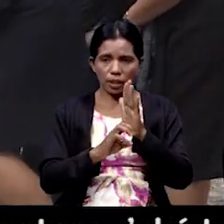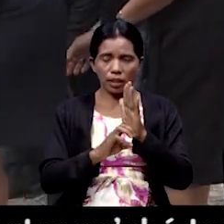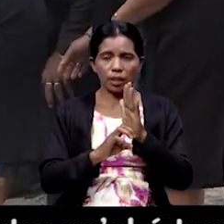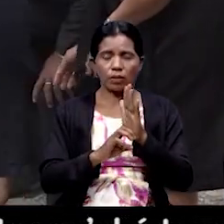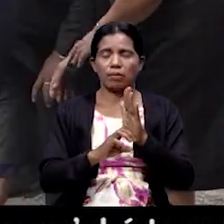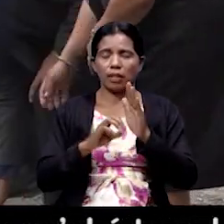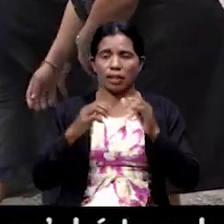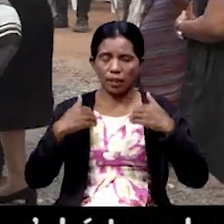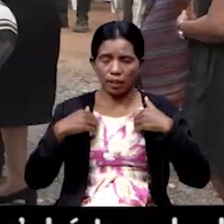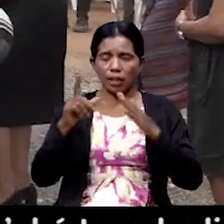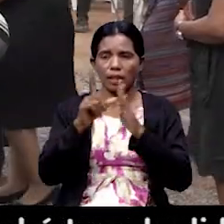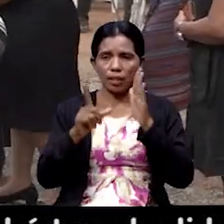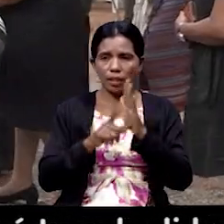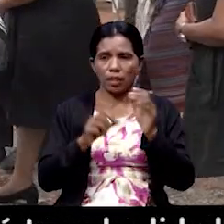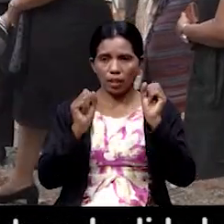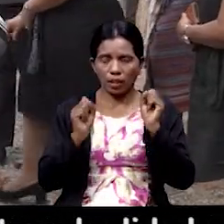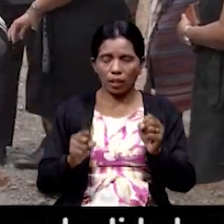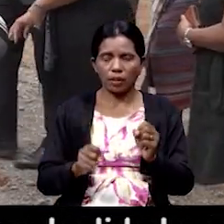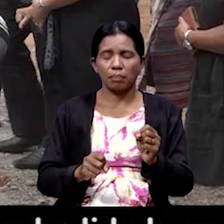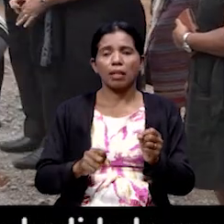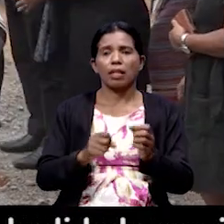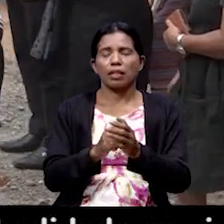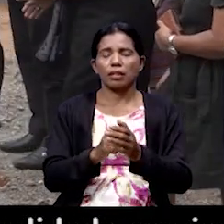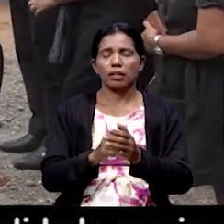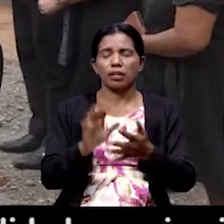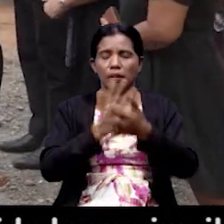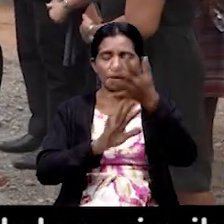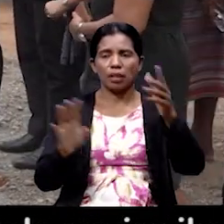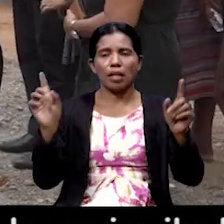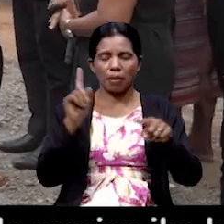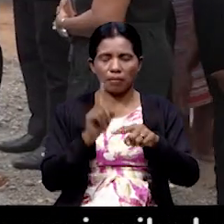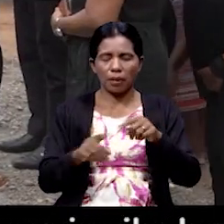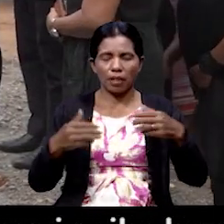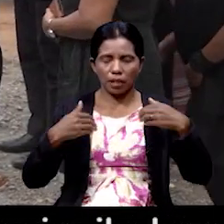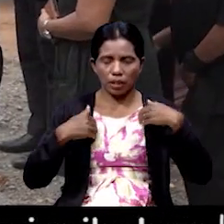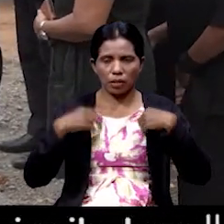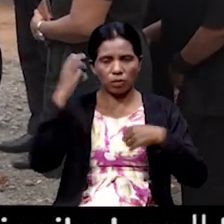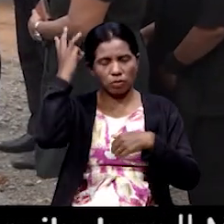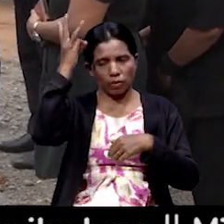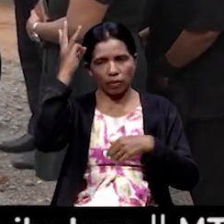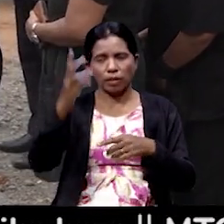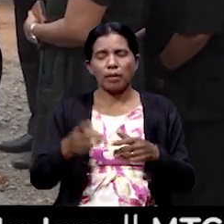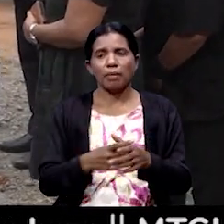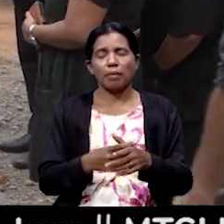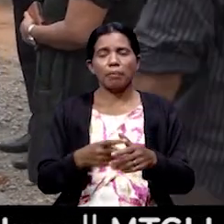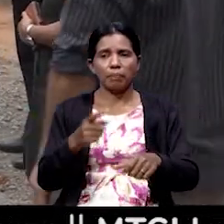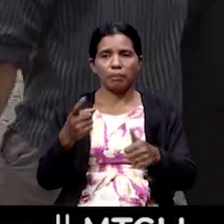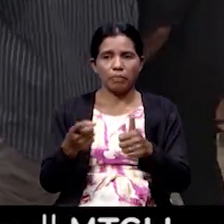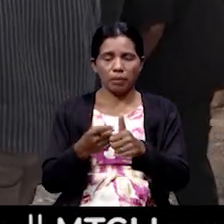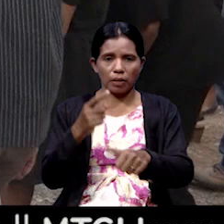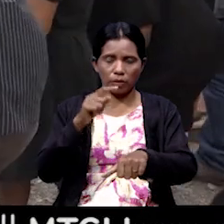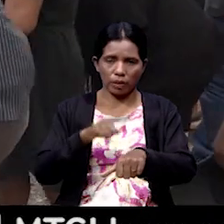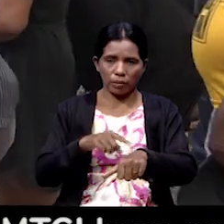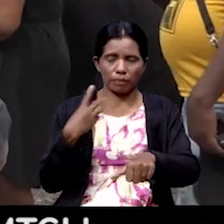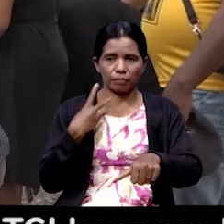tomak protokolu ba seremonia sira hanesang ne nunela bele hamusu confusão. Primeira vez itaniam be